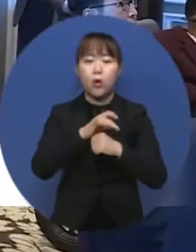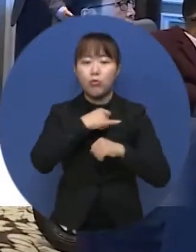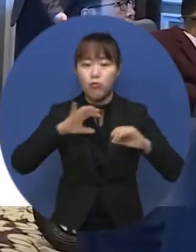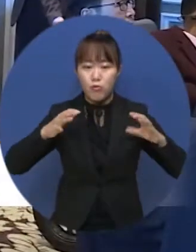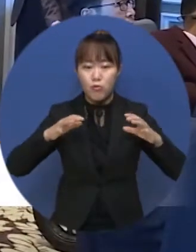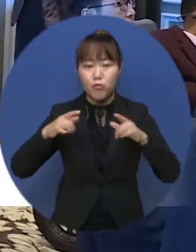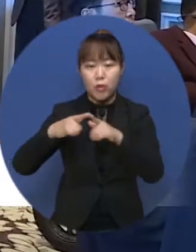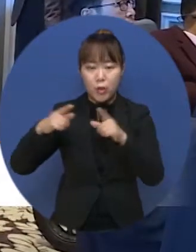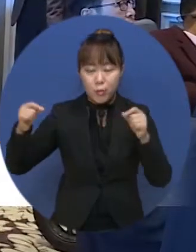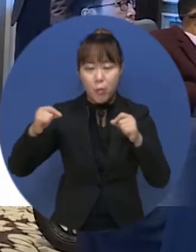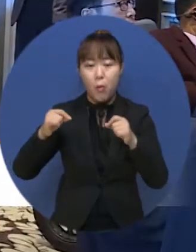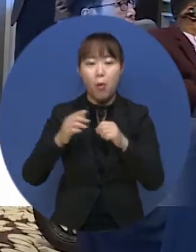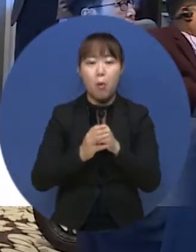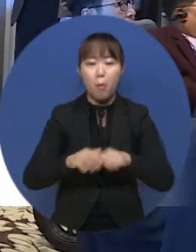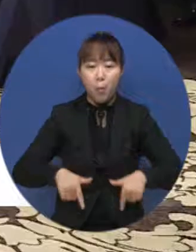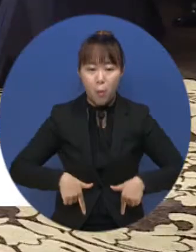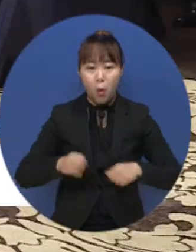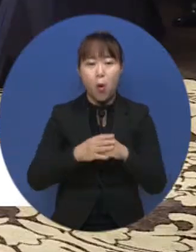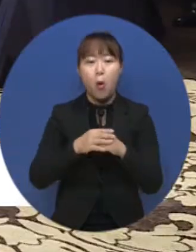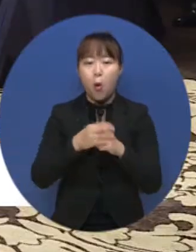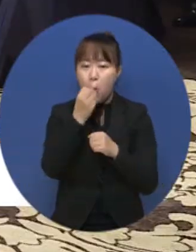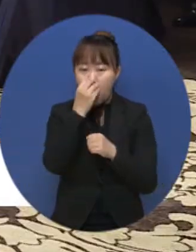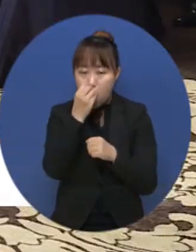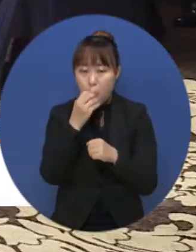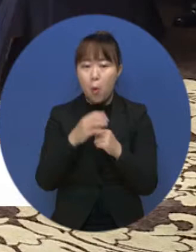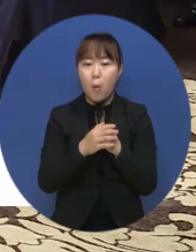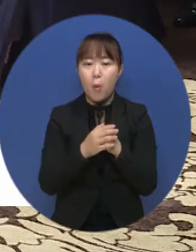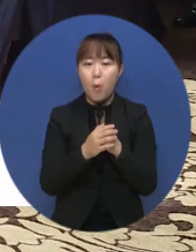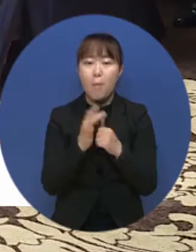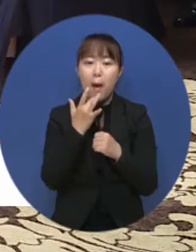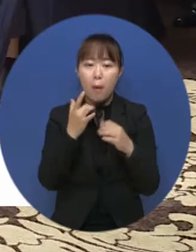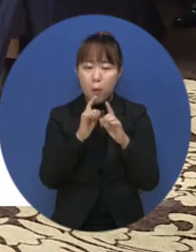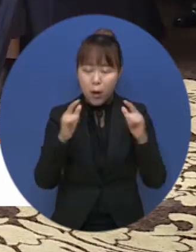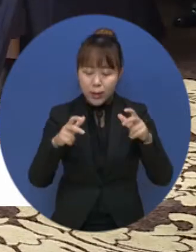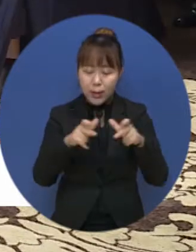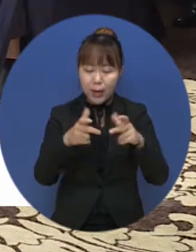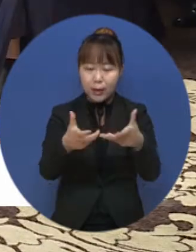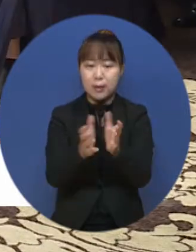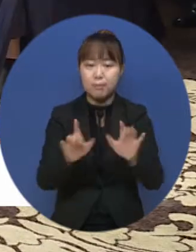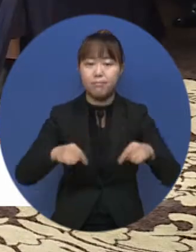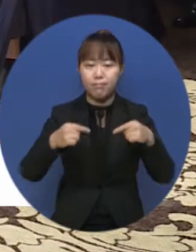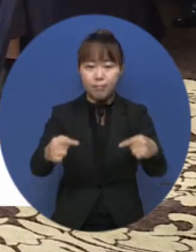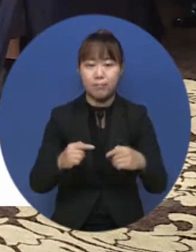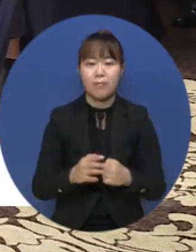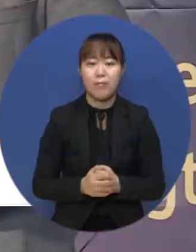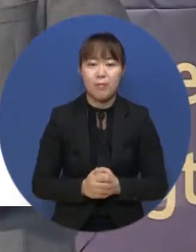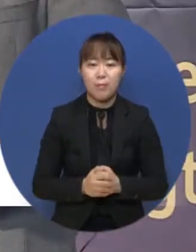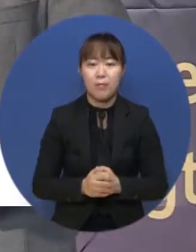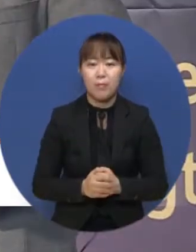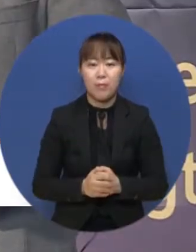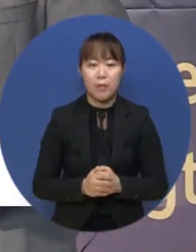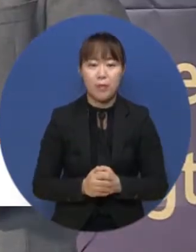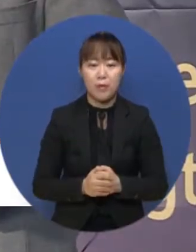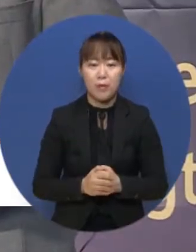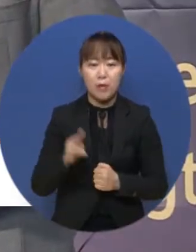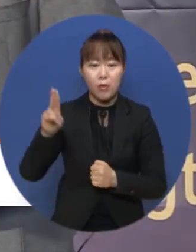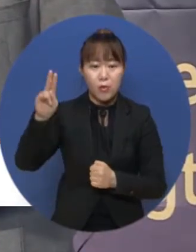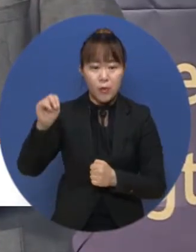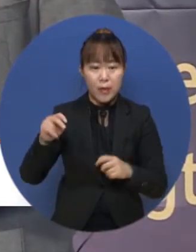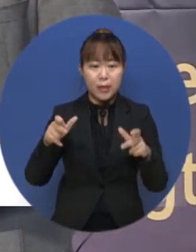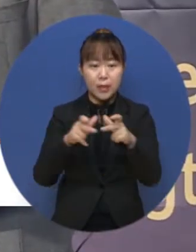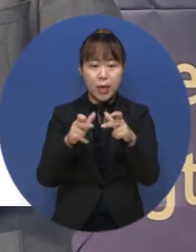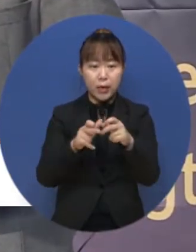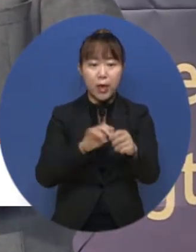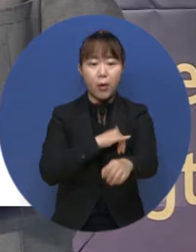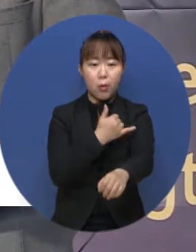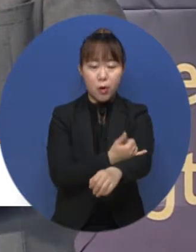일본, 몽골, 홍콩, 마카오 등에서 장애계 단체들이 참여했습니다. 이날 참석한 UN